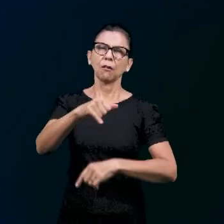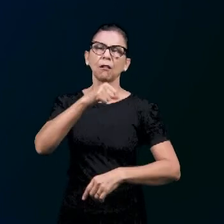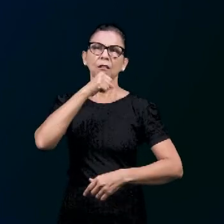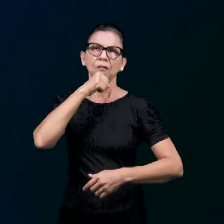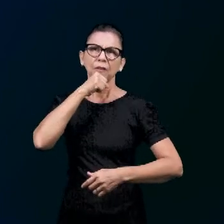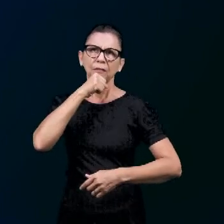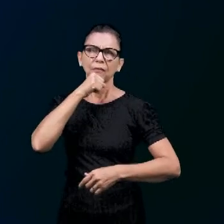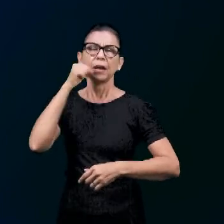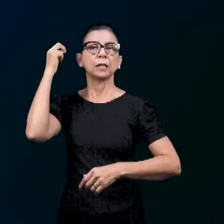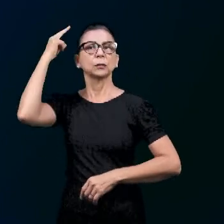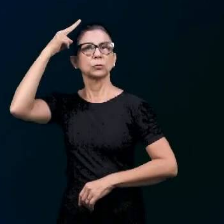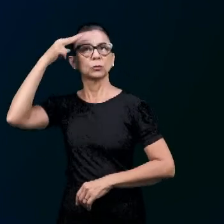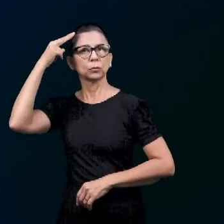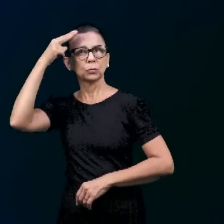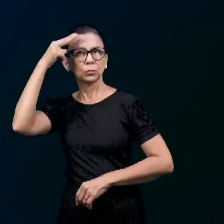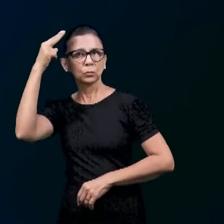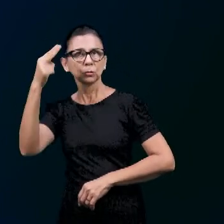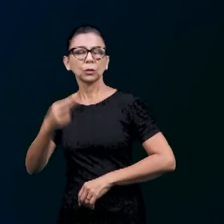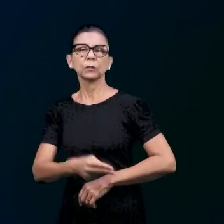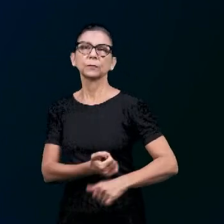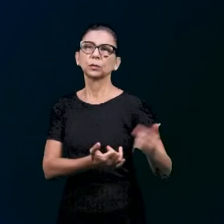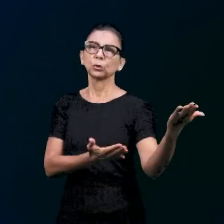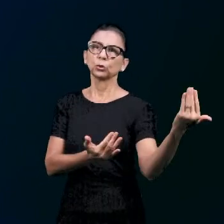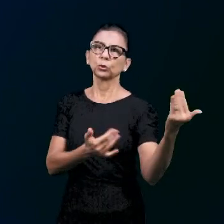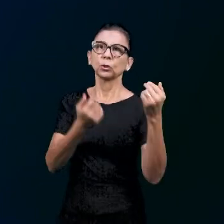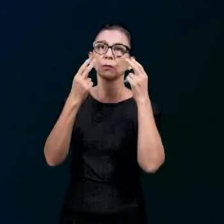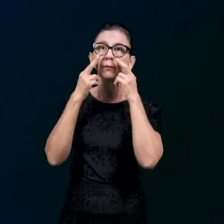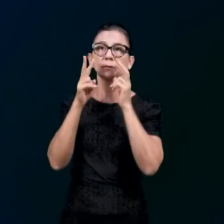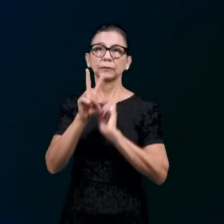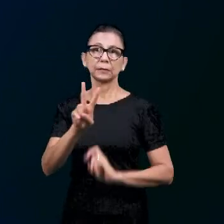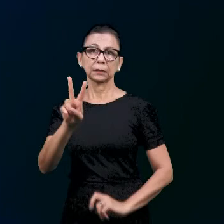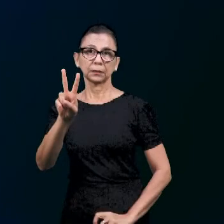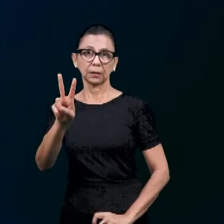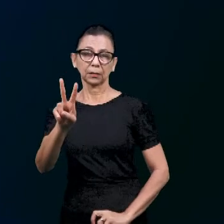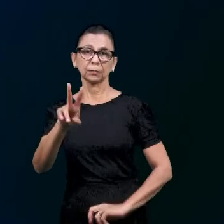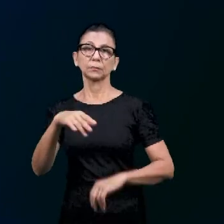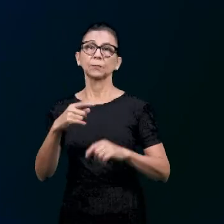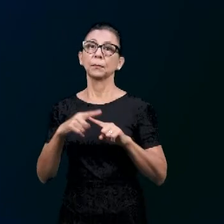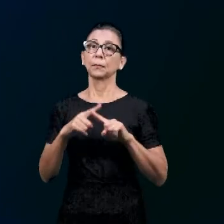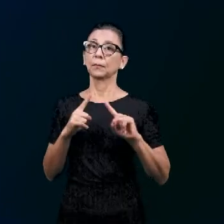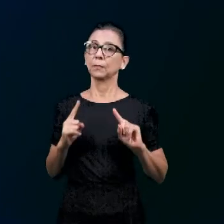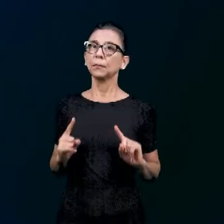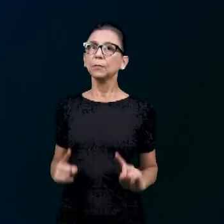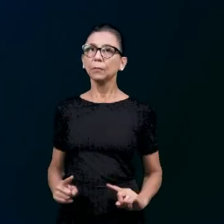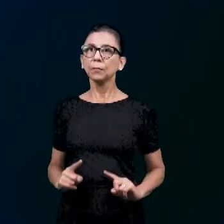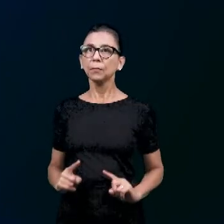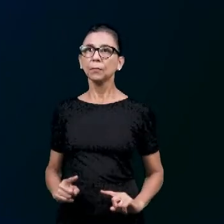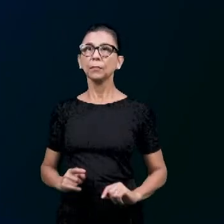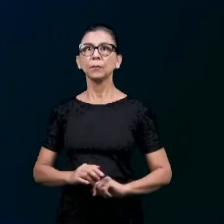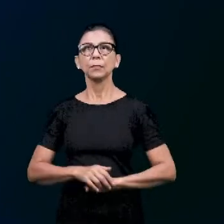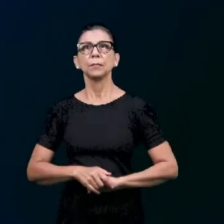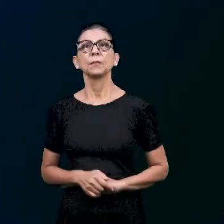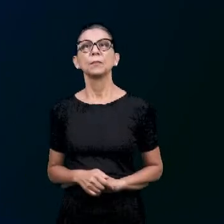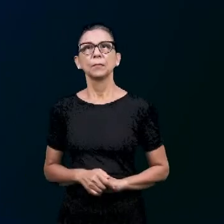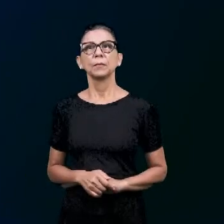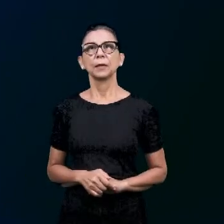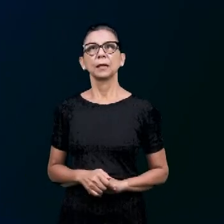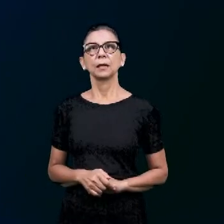prophétiseront, vos aînés auront des rêves, et vos jeunes hommes auront des visions. »